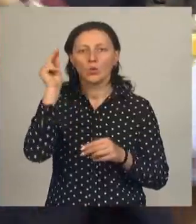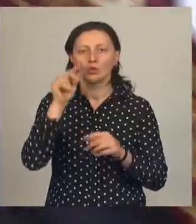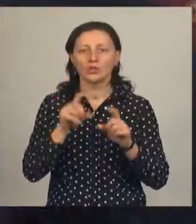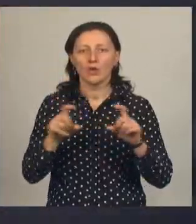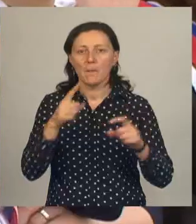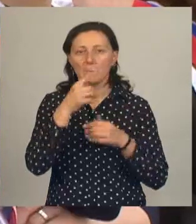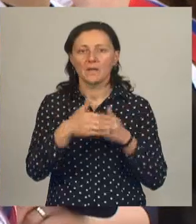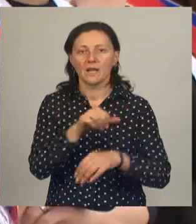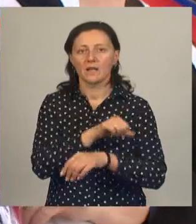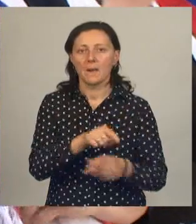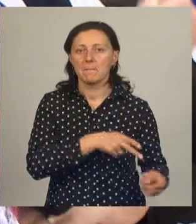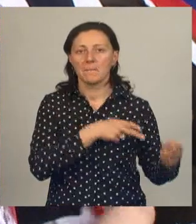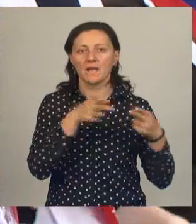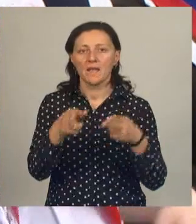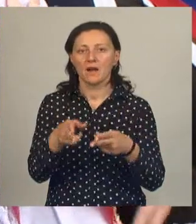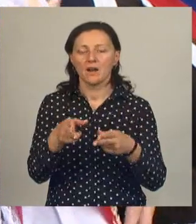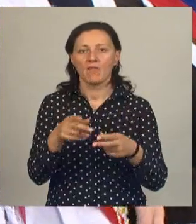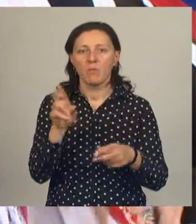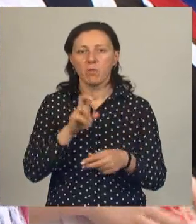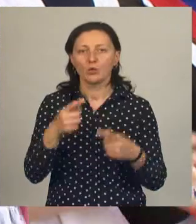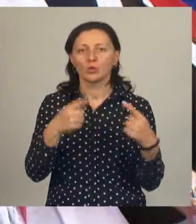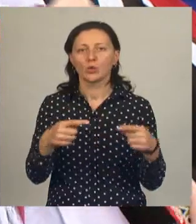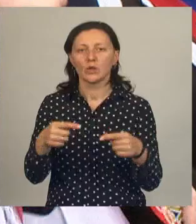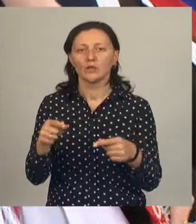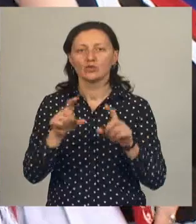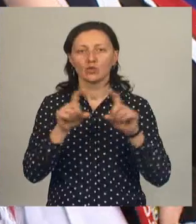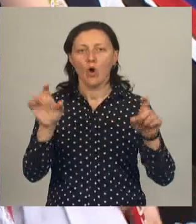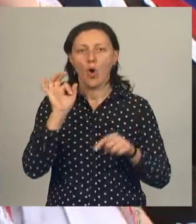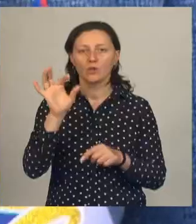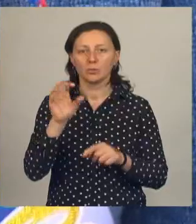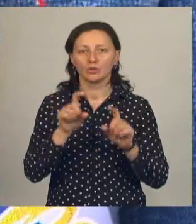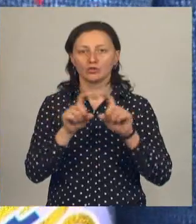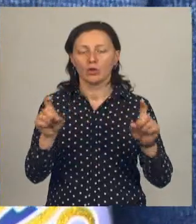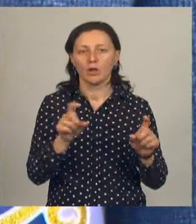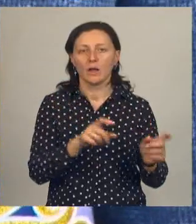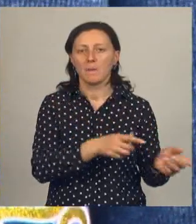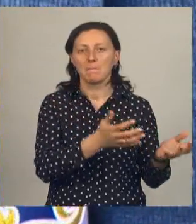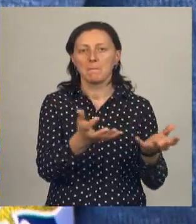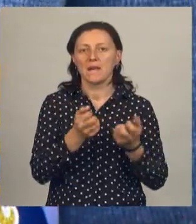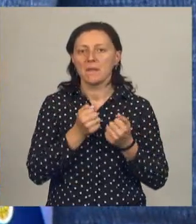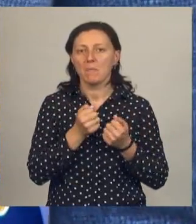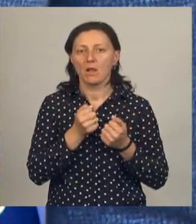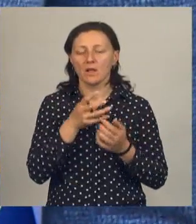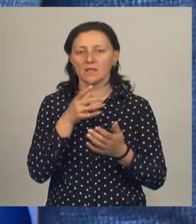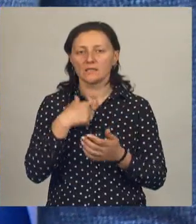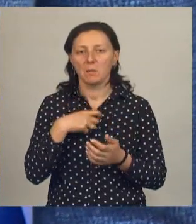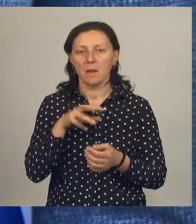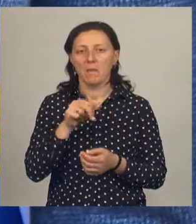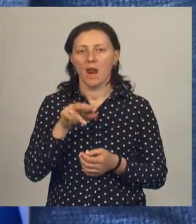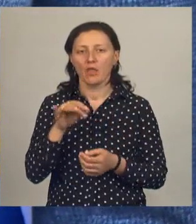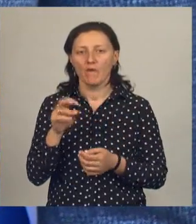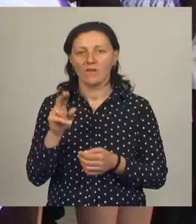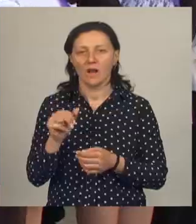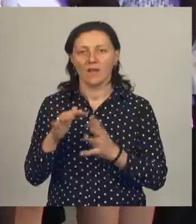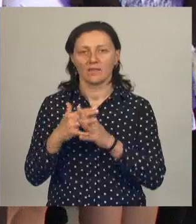районов приехала на праздник в другие школы. Так, Октябрьская школа принимала у себя ребят из Красного Хутора, Малиновки и